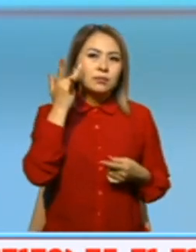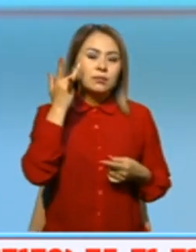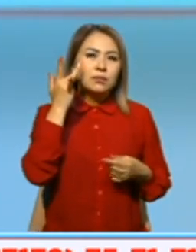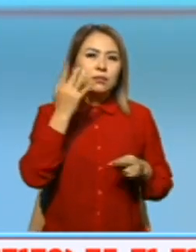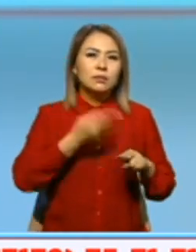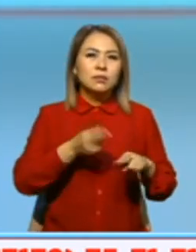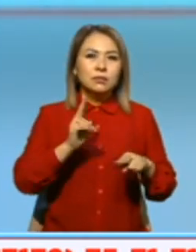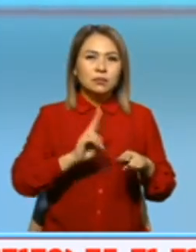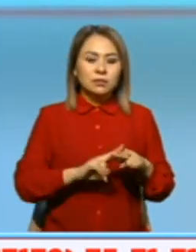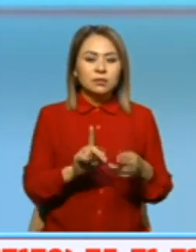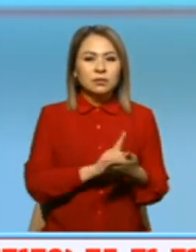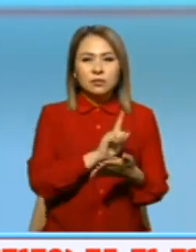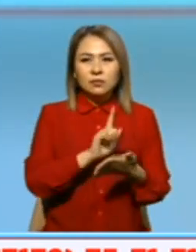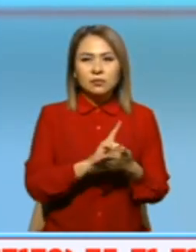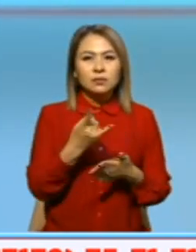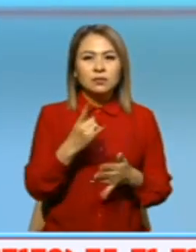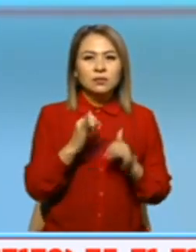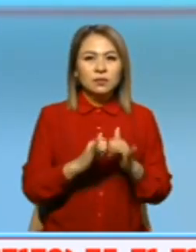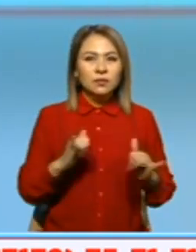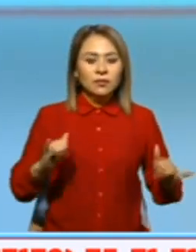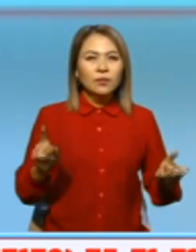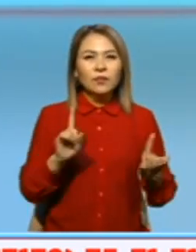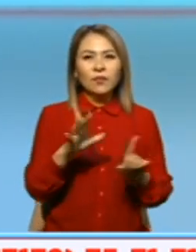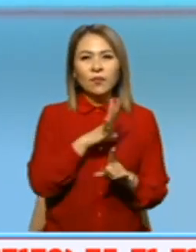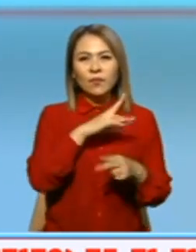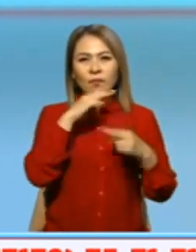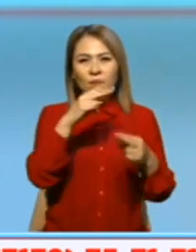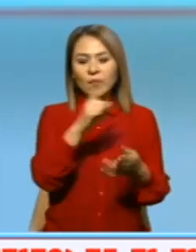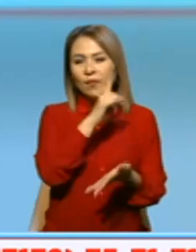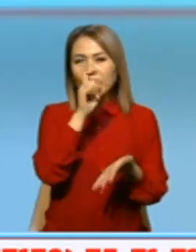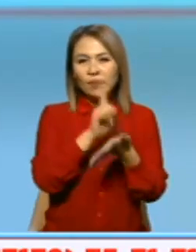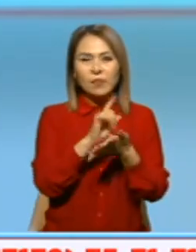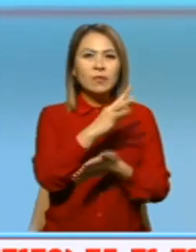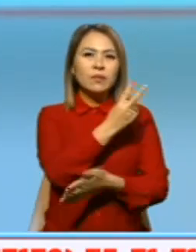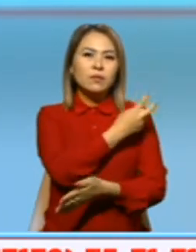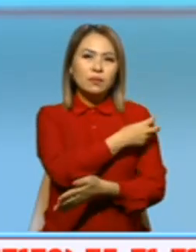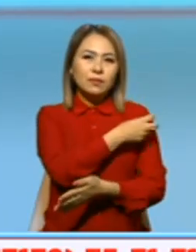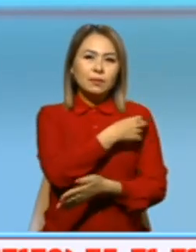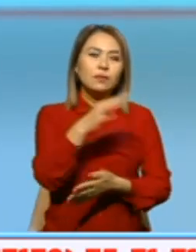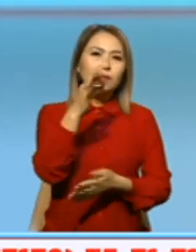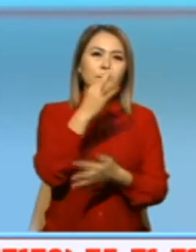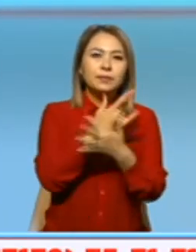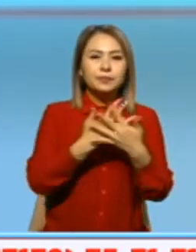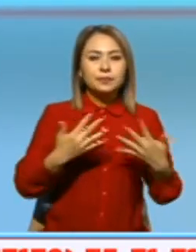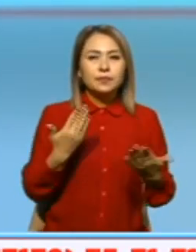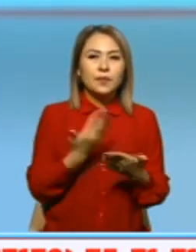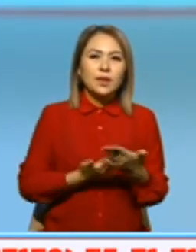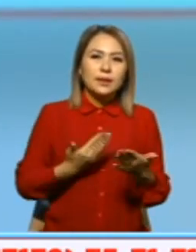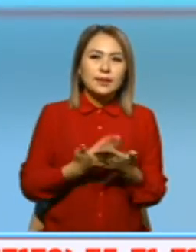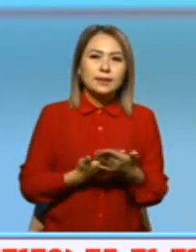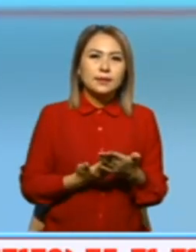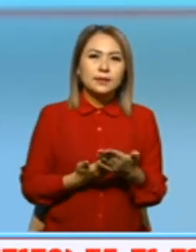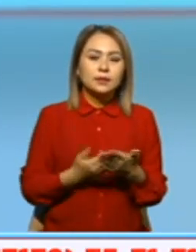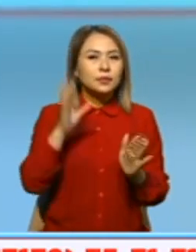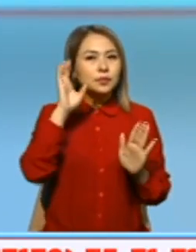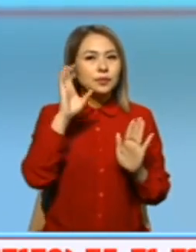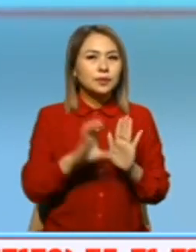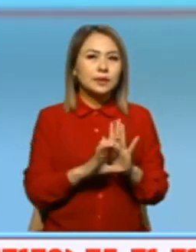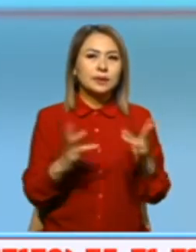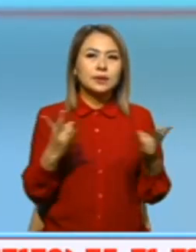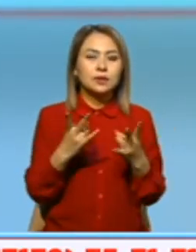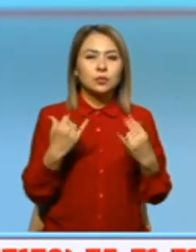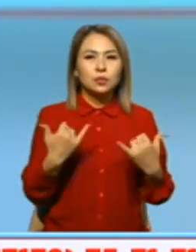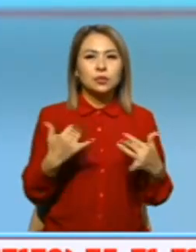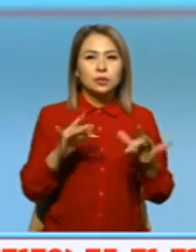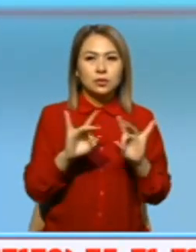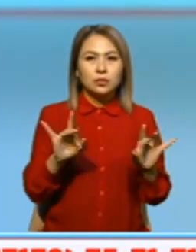керек. Сондықтан баланың дамуына жіті назар аударамыз. Медициналық тұрғыдан қандай кеңестерге біз құлақ асуымыз керек, бүгін